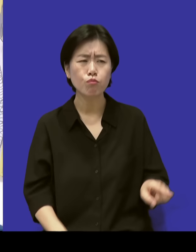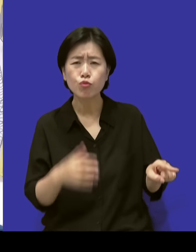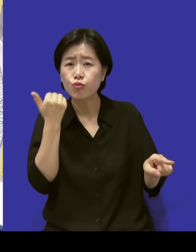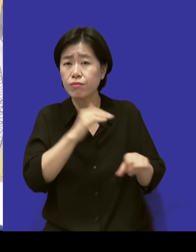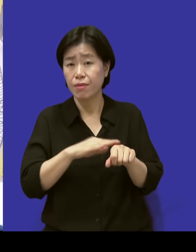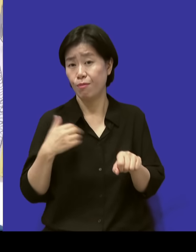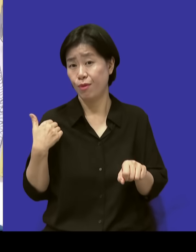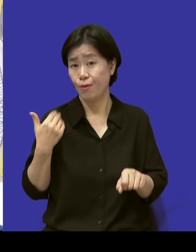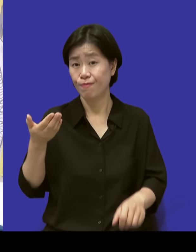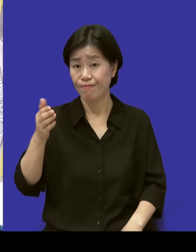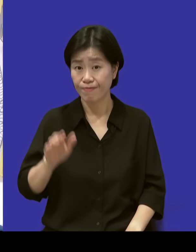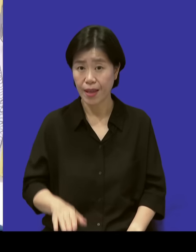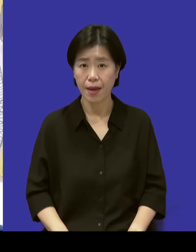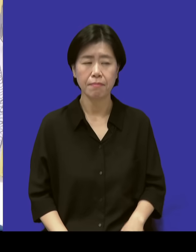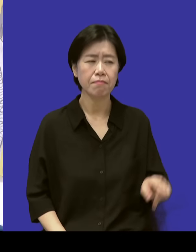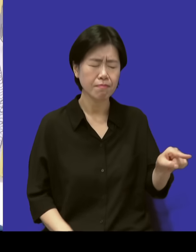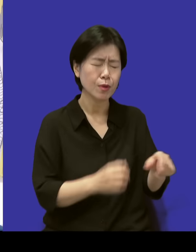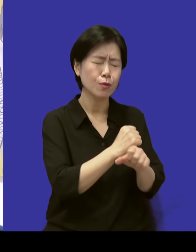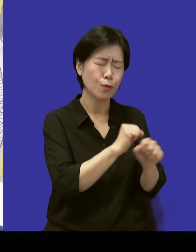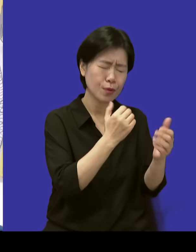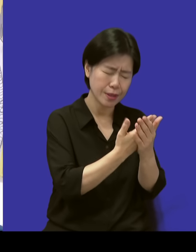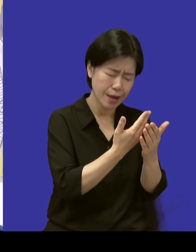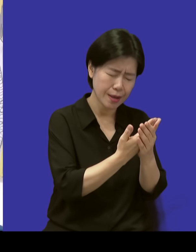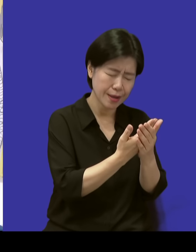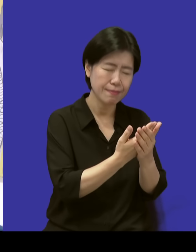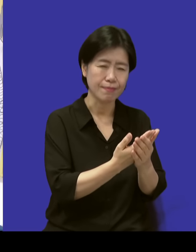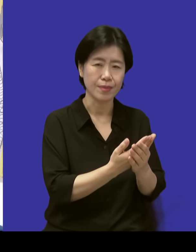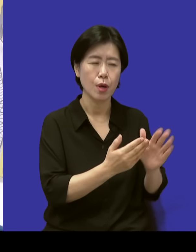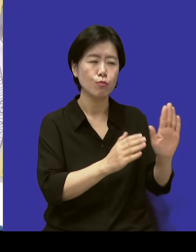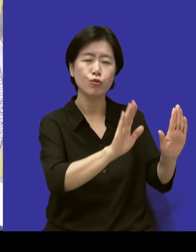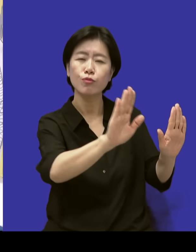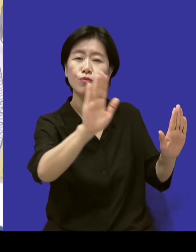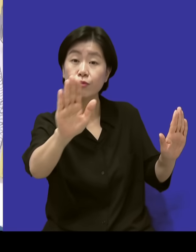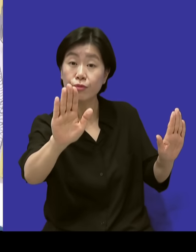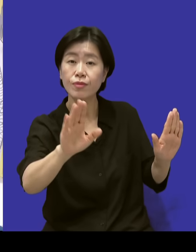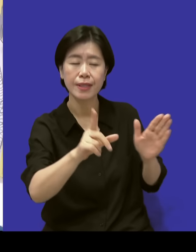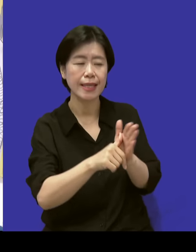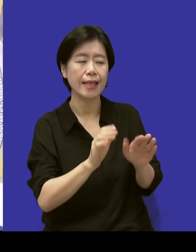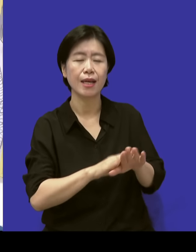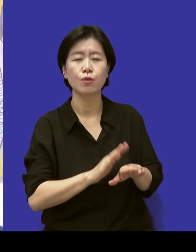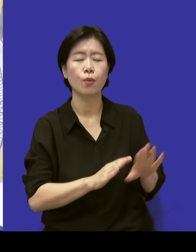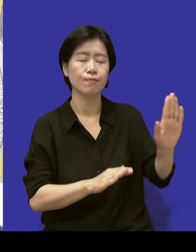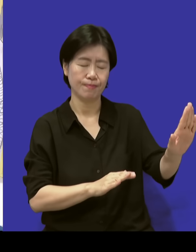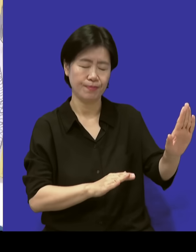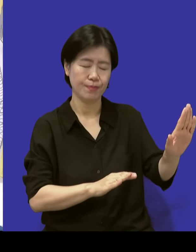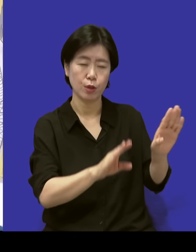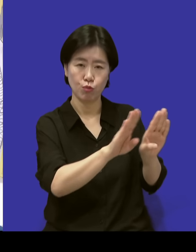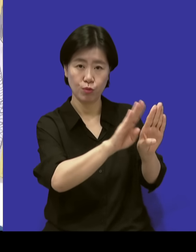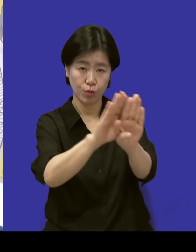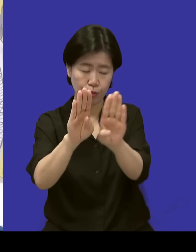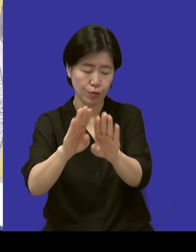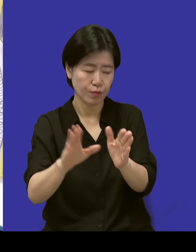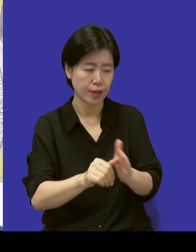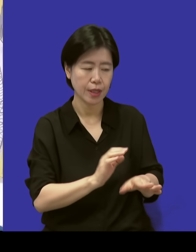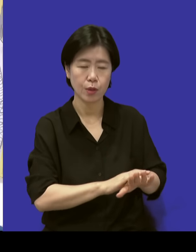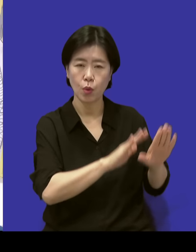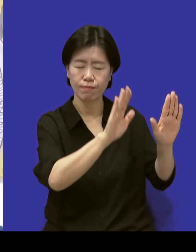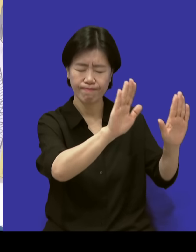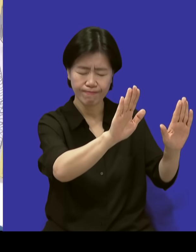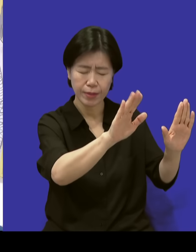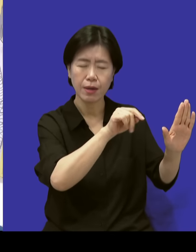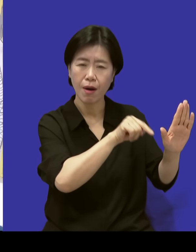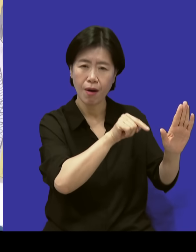예. 이 사람도 용서해 주시고 이렇게 방에다 문에다가 손을 대고 이 사람도 눈 멀고